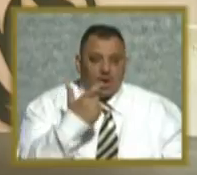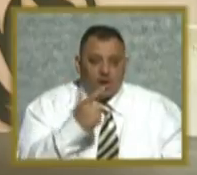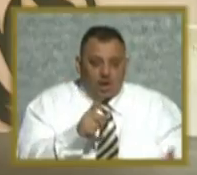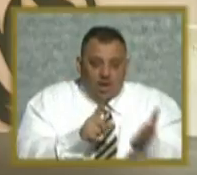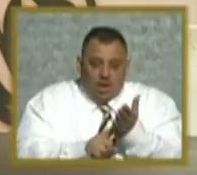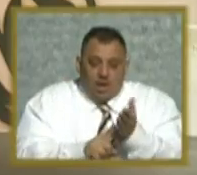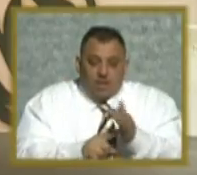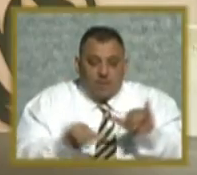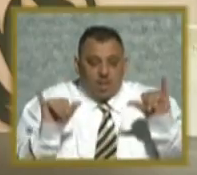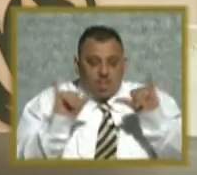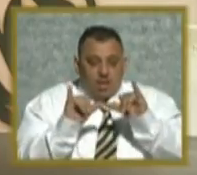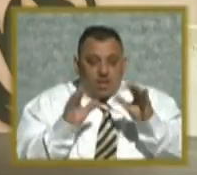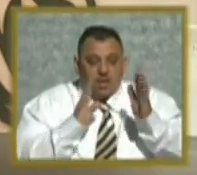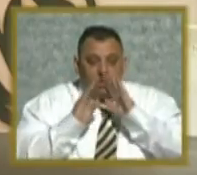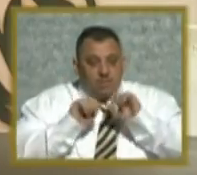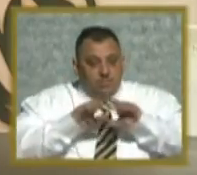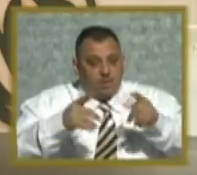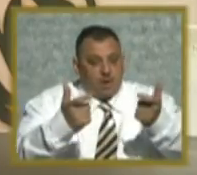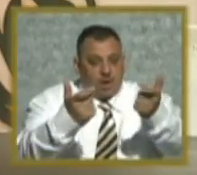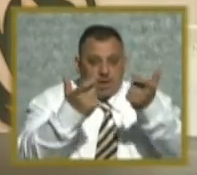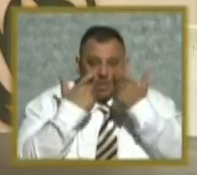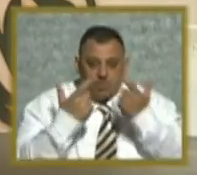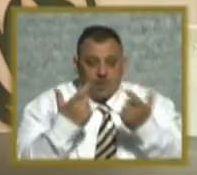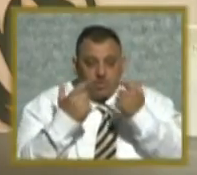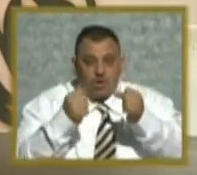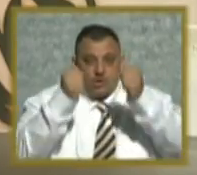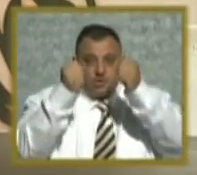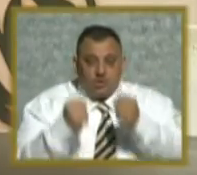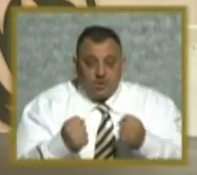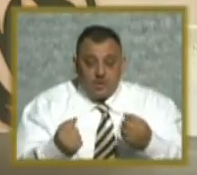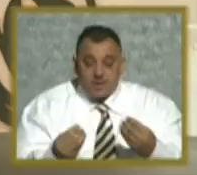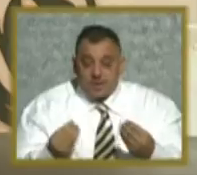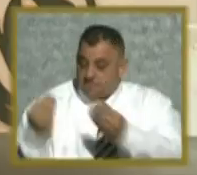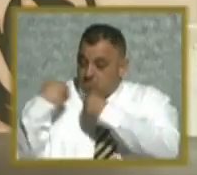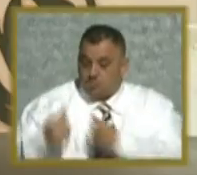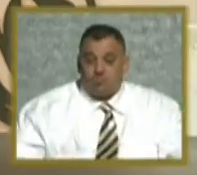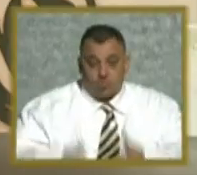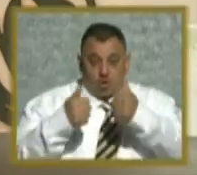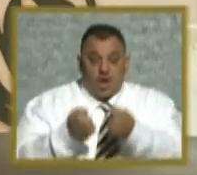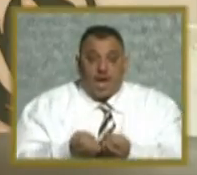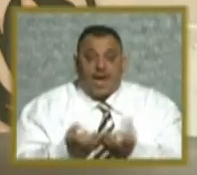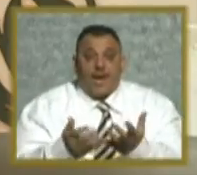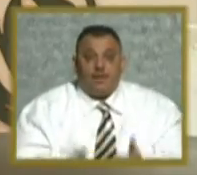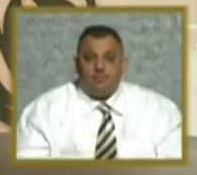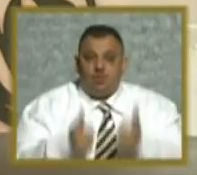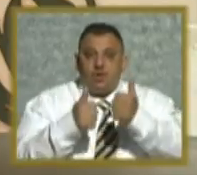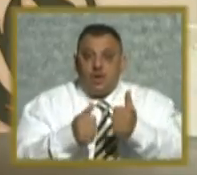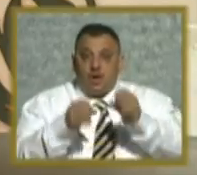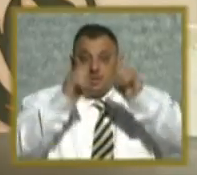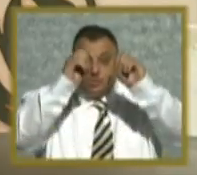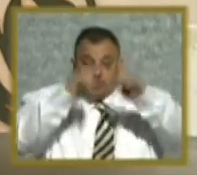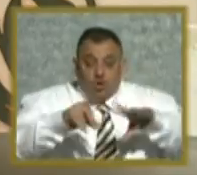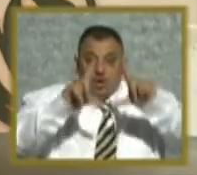هذه الأجهزة إذا أرادوا التعامل معها فيما يعود عليهم بالنفع على قلوبهم وعقولهم وأبدانهم